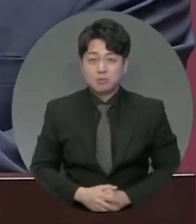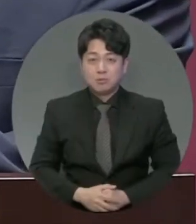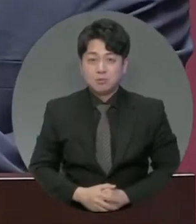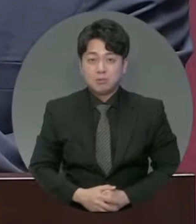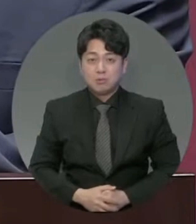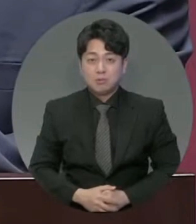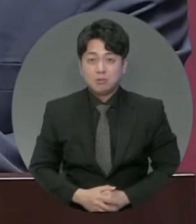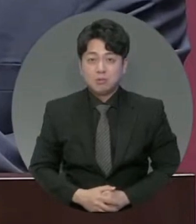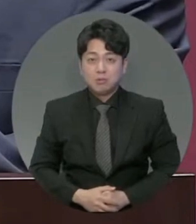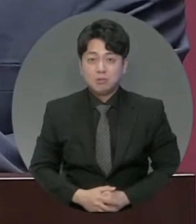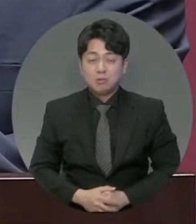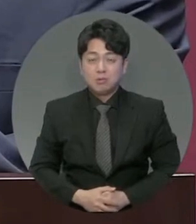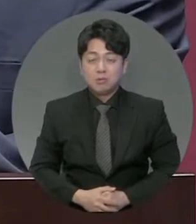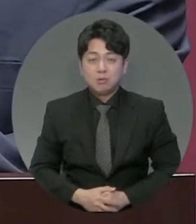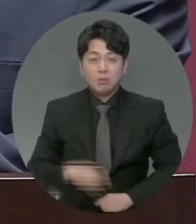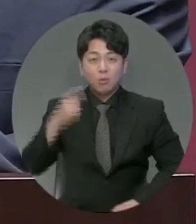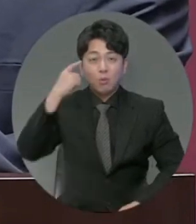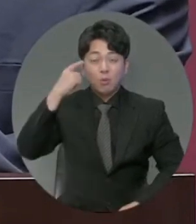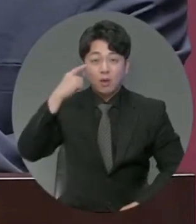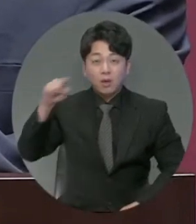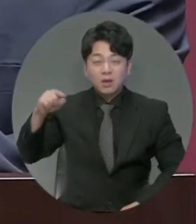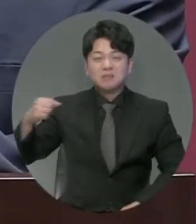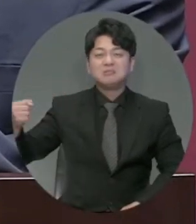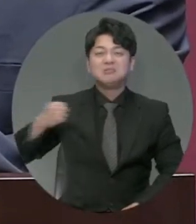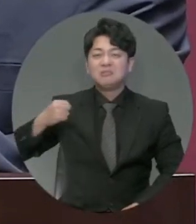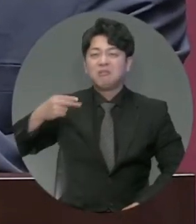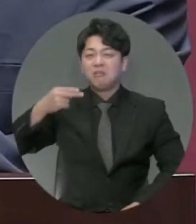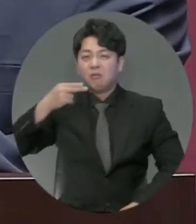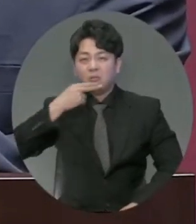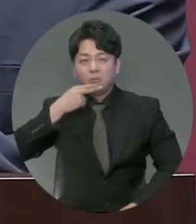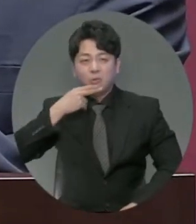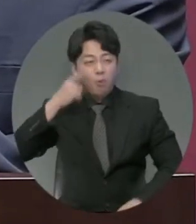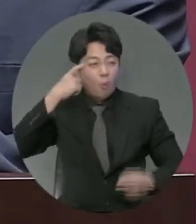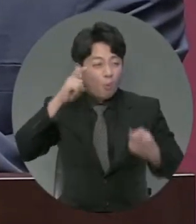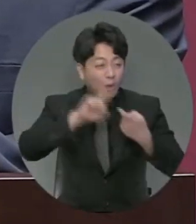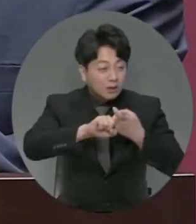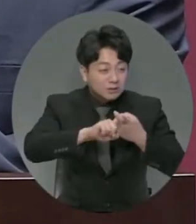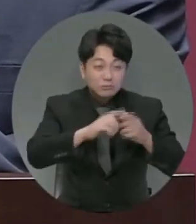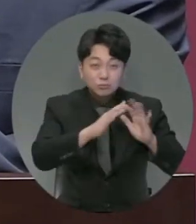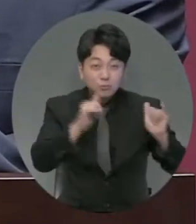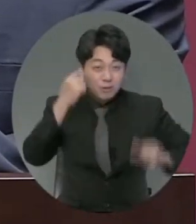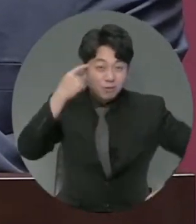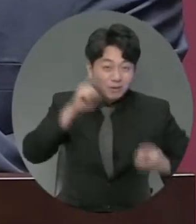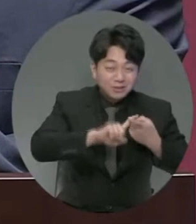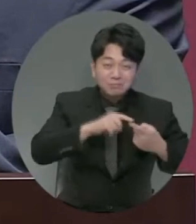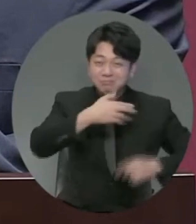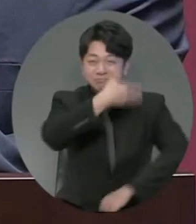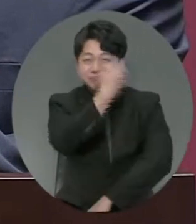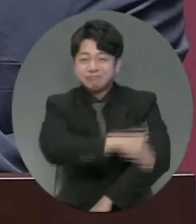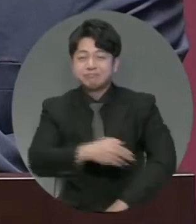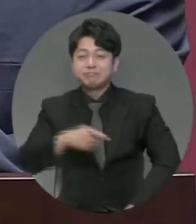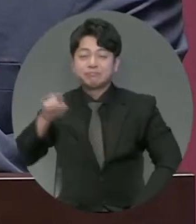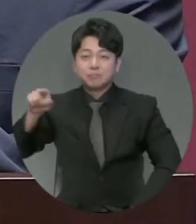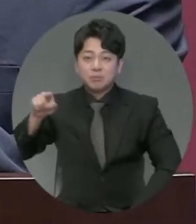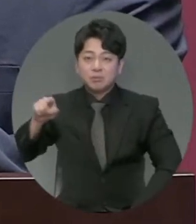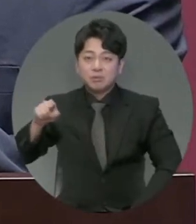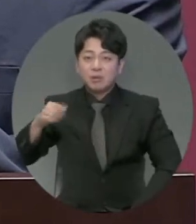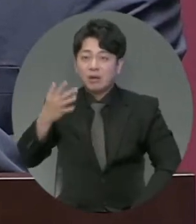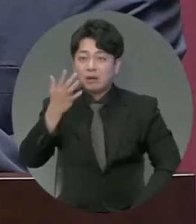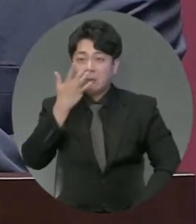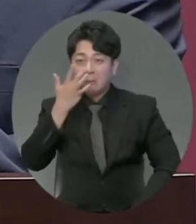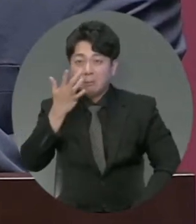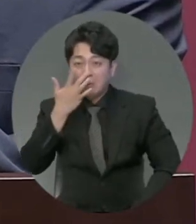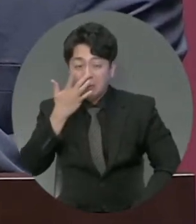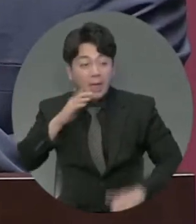오무 정권이기 때문입니다. 무능력, 무관심, 무책임, 무감각,